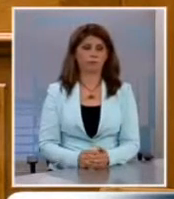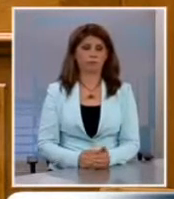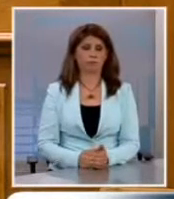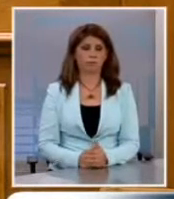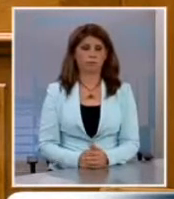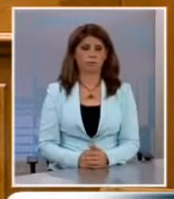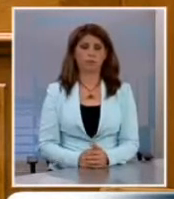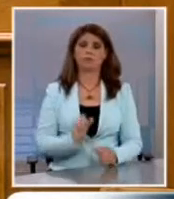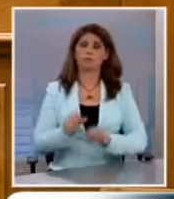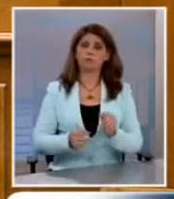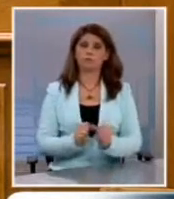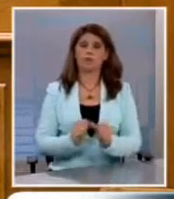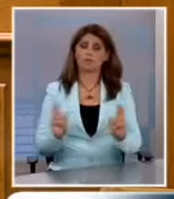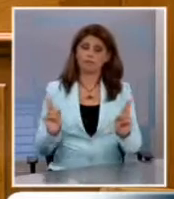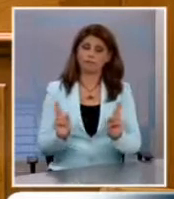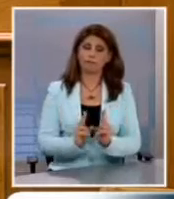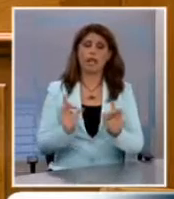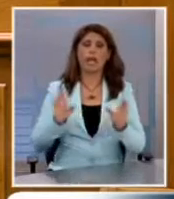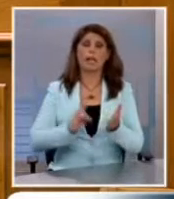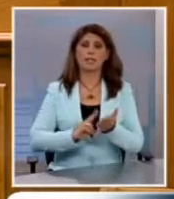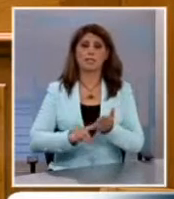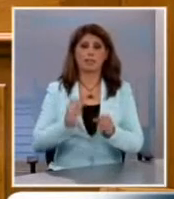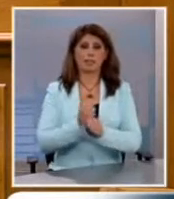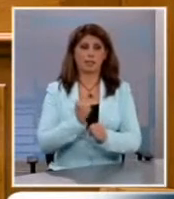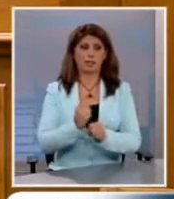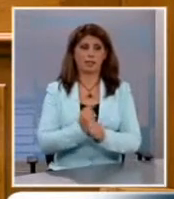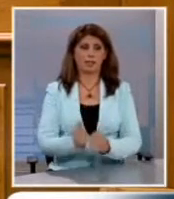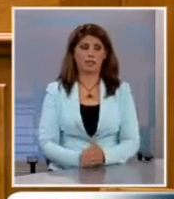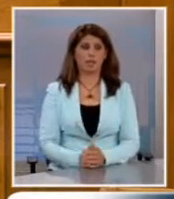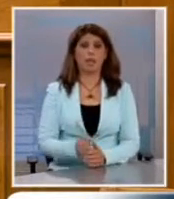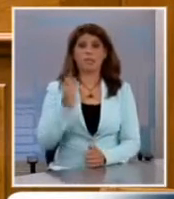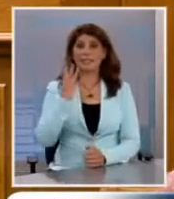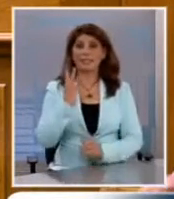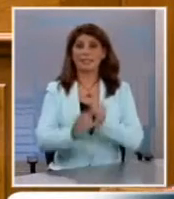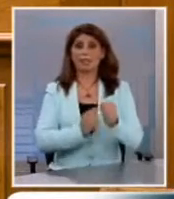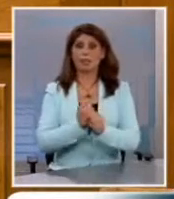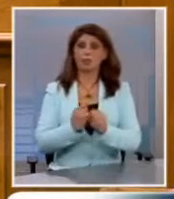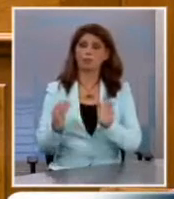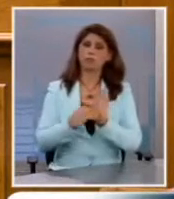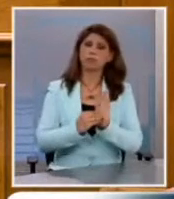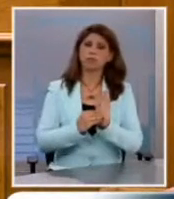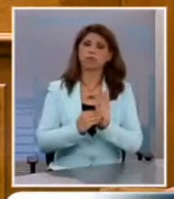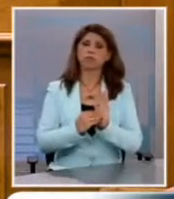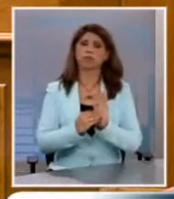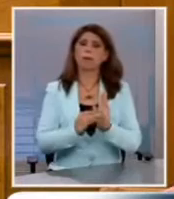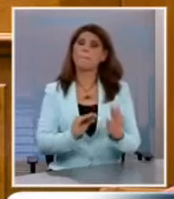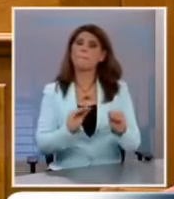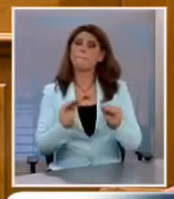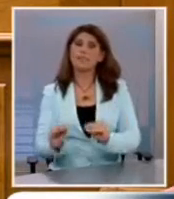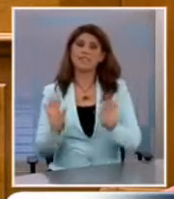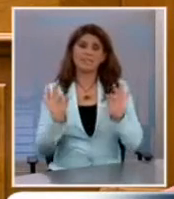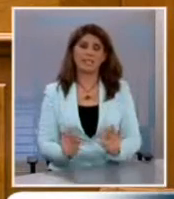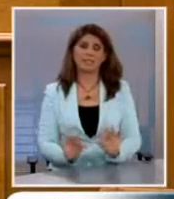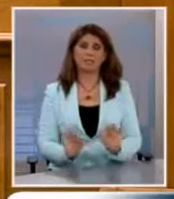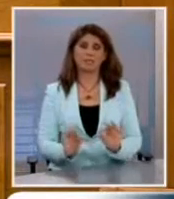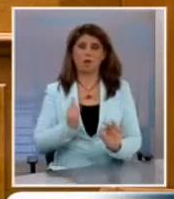Επιχειρείται η καταπολέμηση της ανασφάλισης εργασίας. Για 4 χρόνια εισάγεται μεταβατική ευνοϊκότερη ρύθμιση για